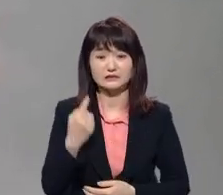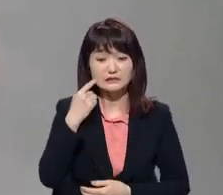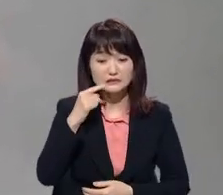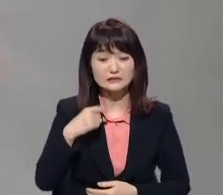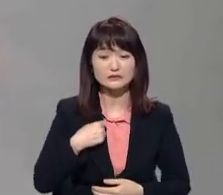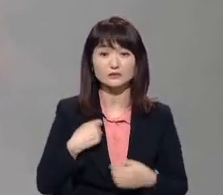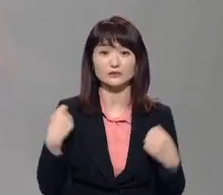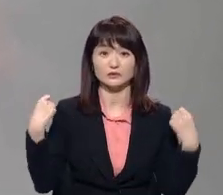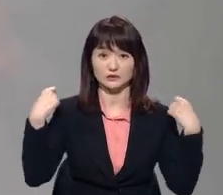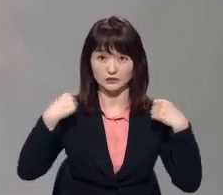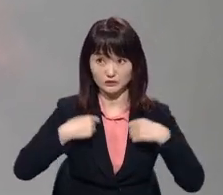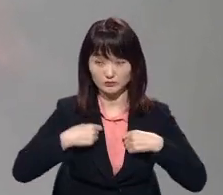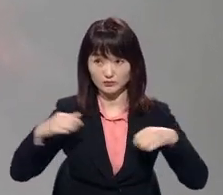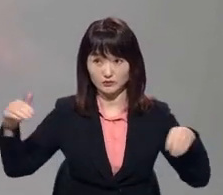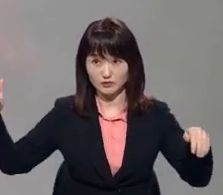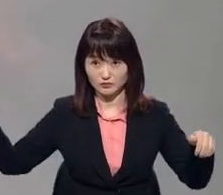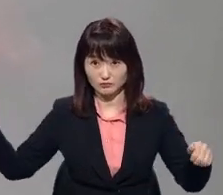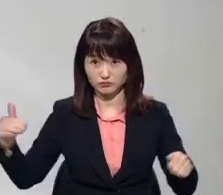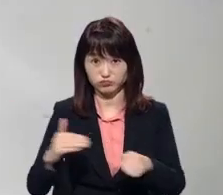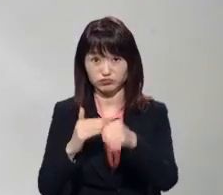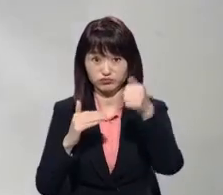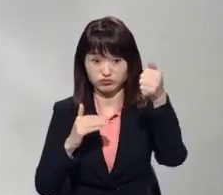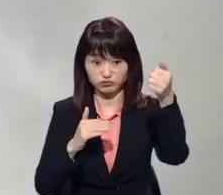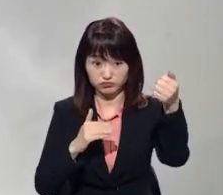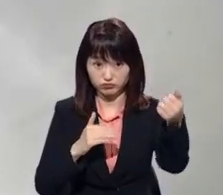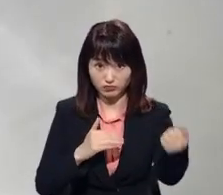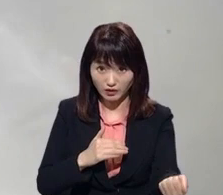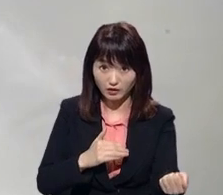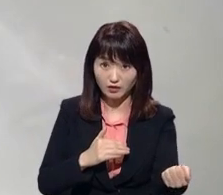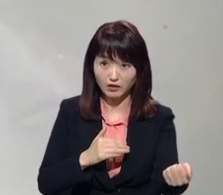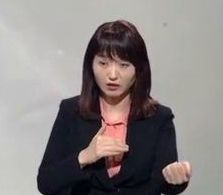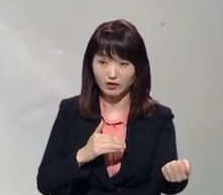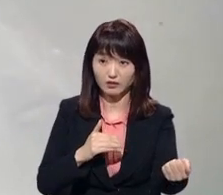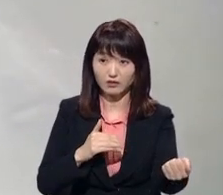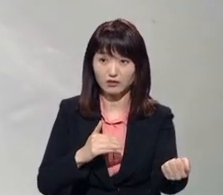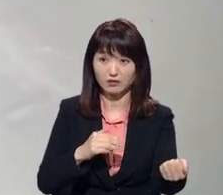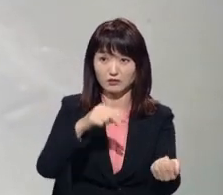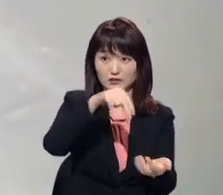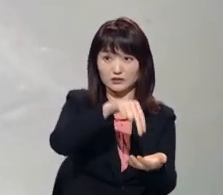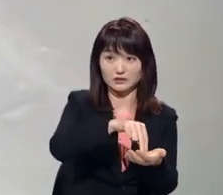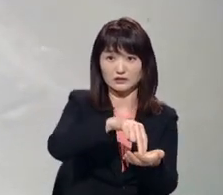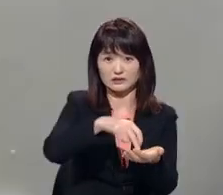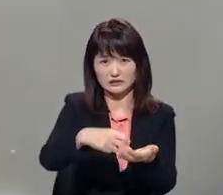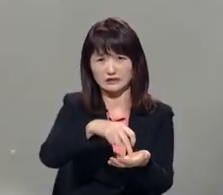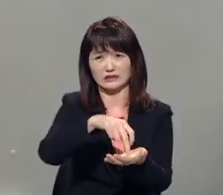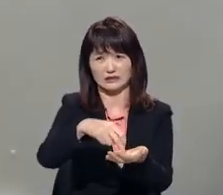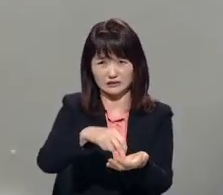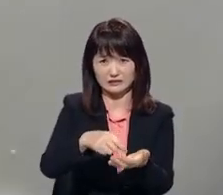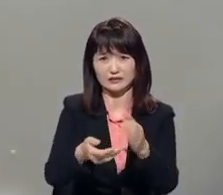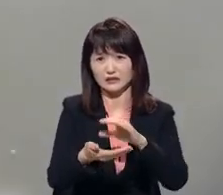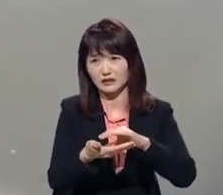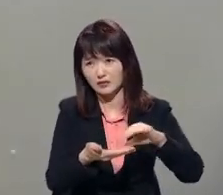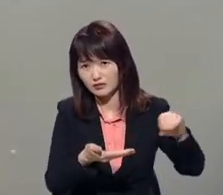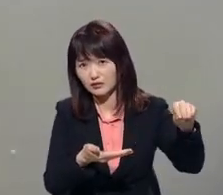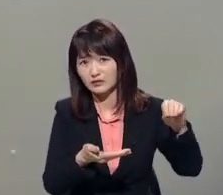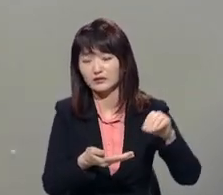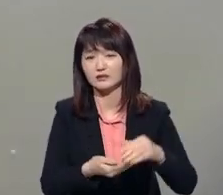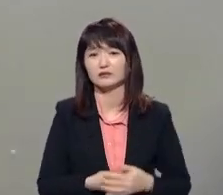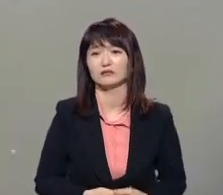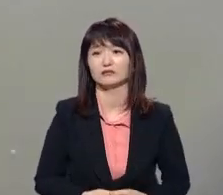노란색 옷을 입은 남성은 충돌과 함께 붕 떴다가 바닥으로 떨어지는데 바로 일어나서 절뚝거리며 사고 현장을 빠져나오는